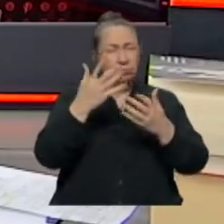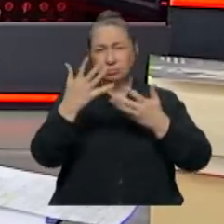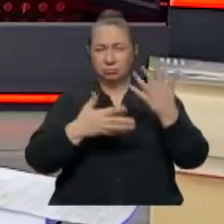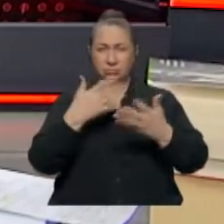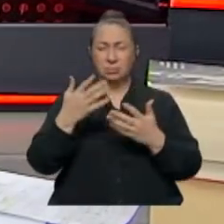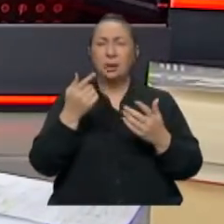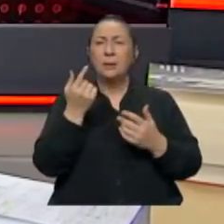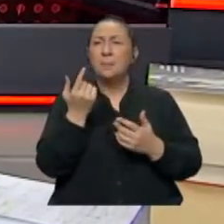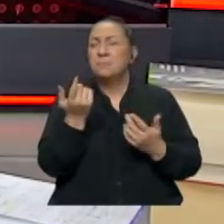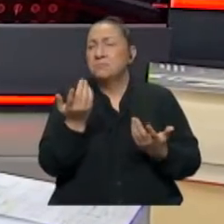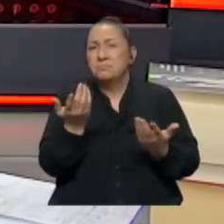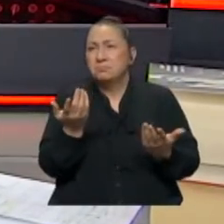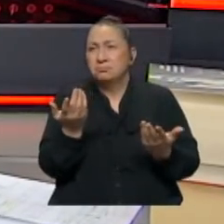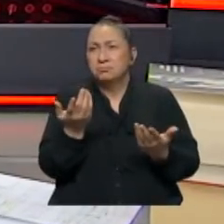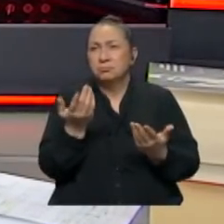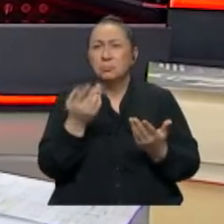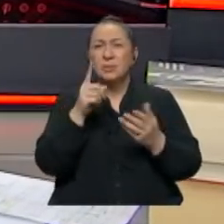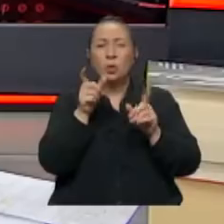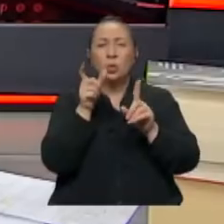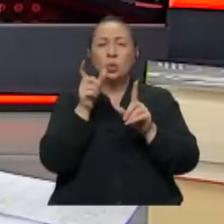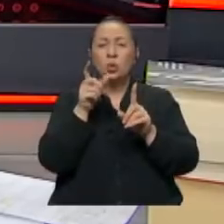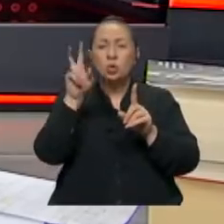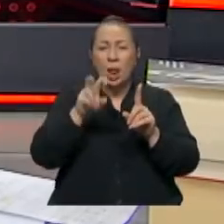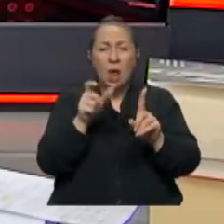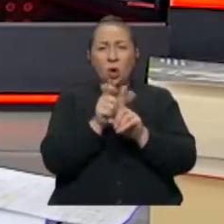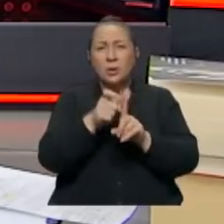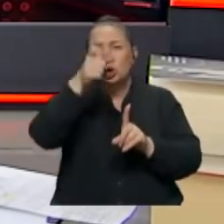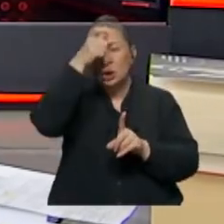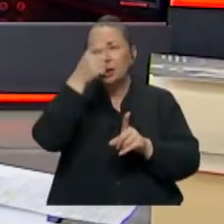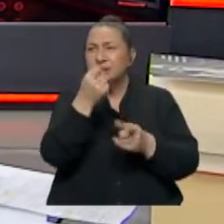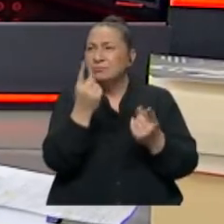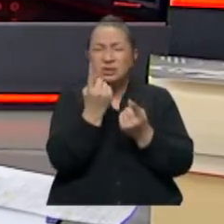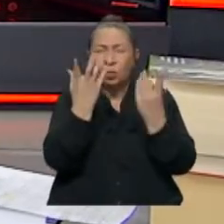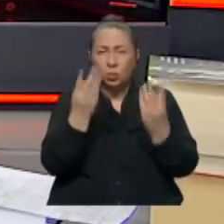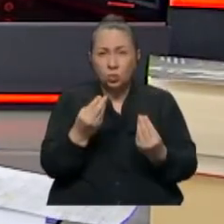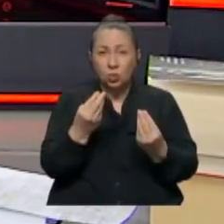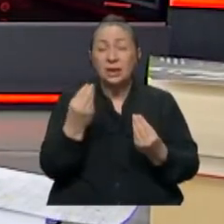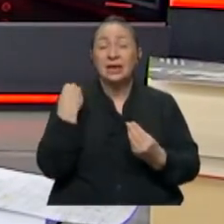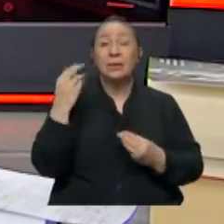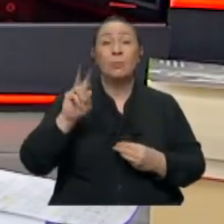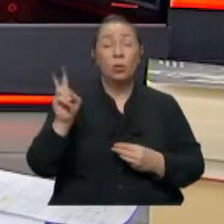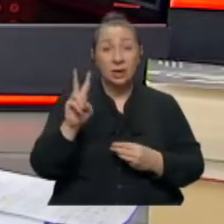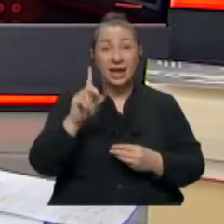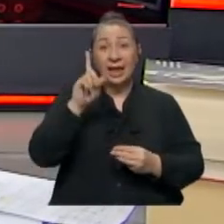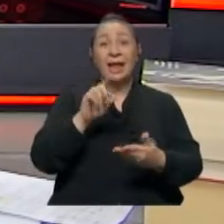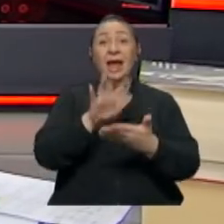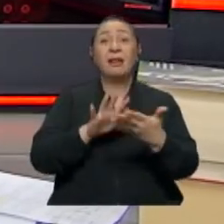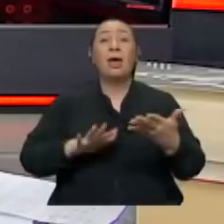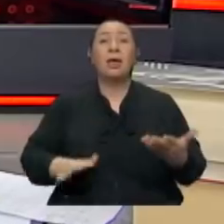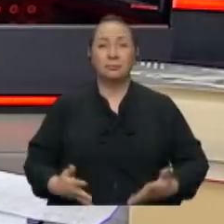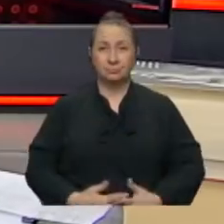falan bir işte kur korumalı Türk Lirası falan başka bir şeye geçildi yeni modelin ilk